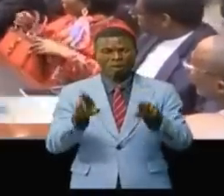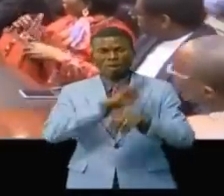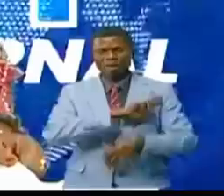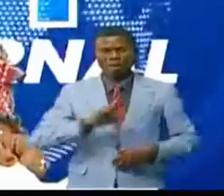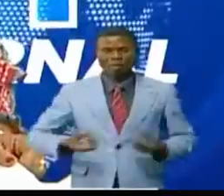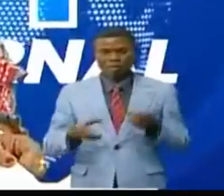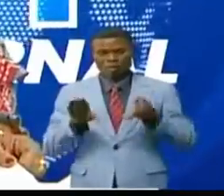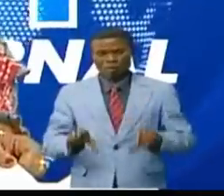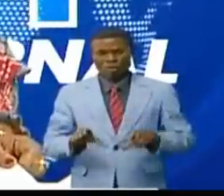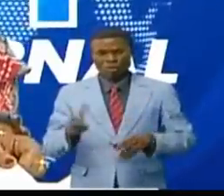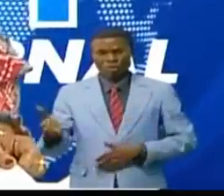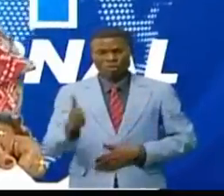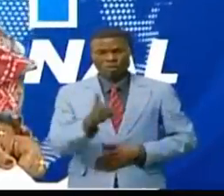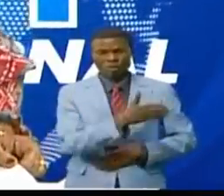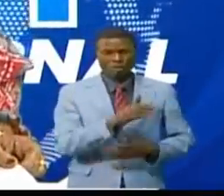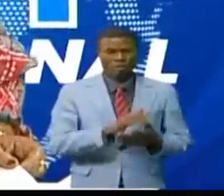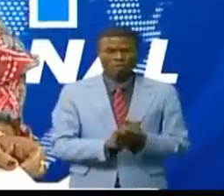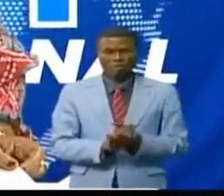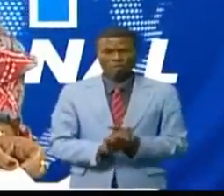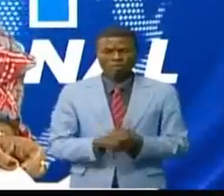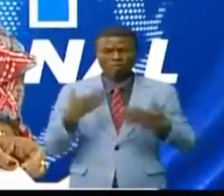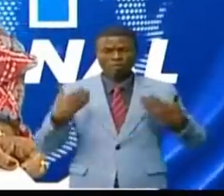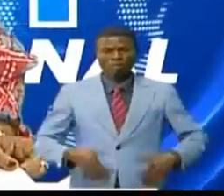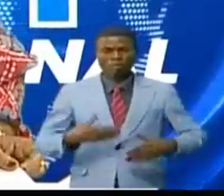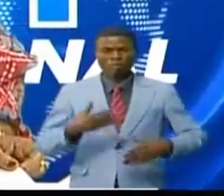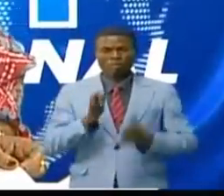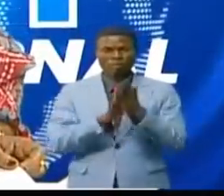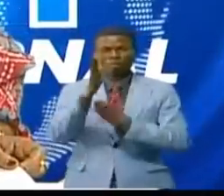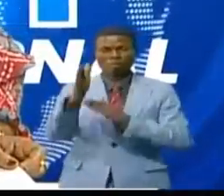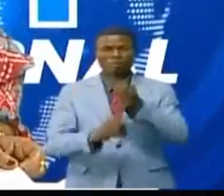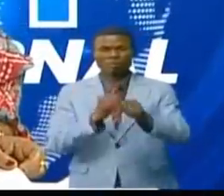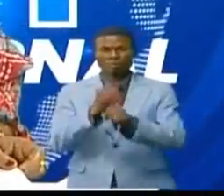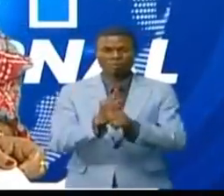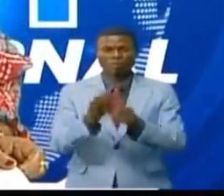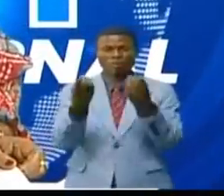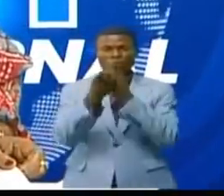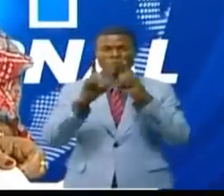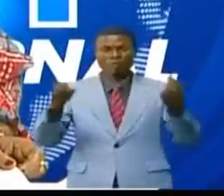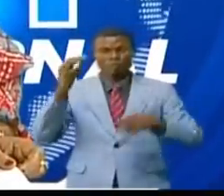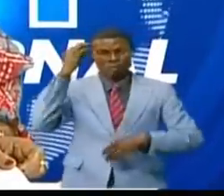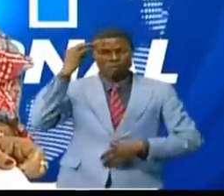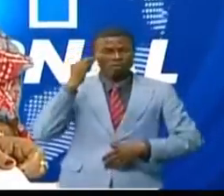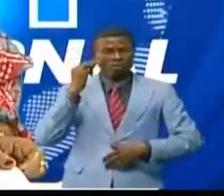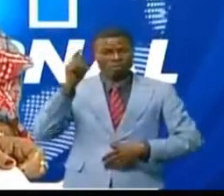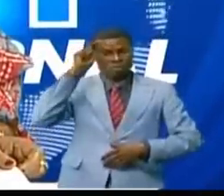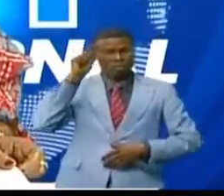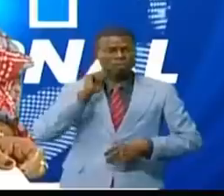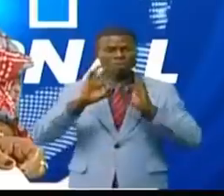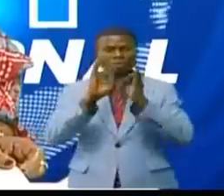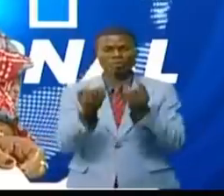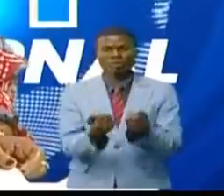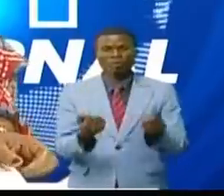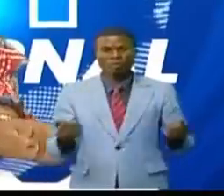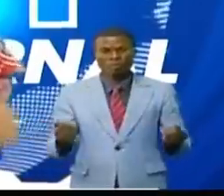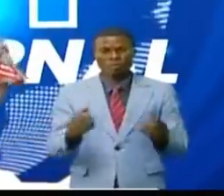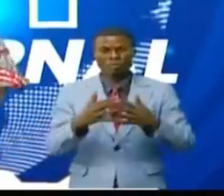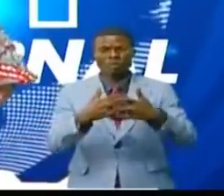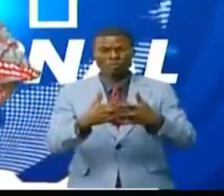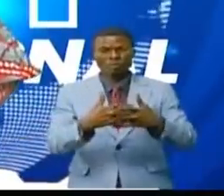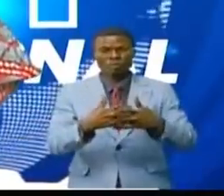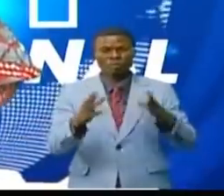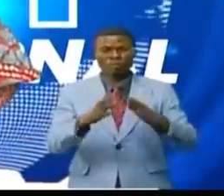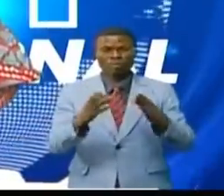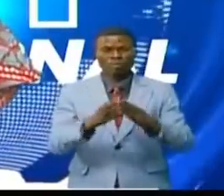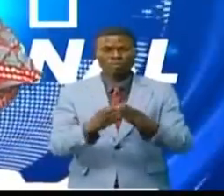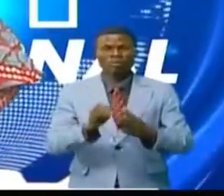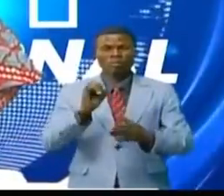RDC. Et en marge de la célébration de la 15e journée de la démocratie, le ministre du Genre, Famille Enfants, en partenariat avec